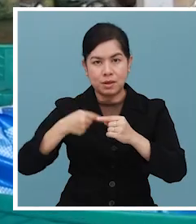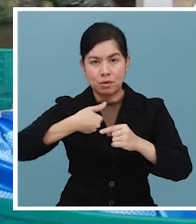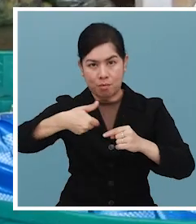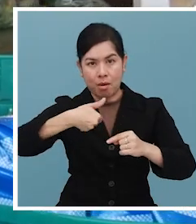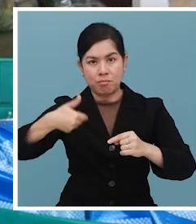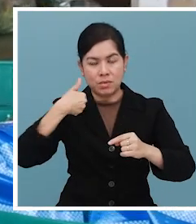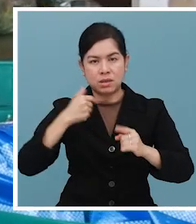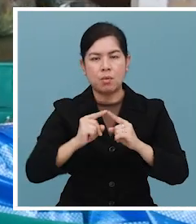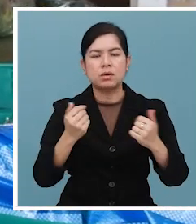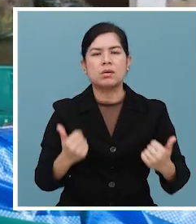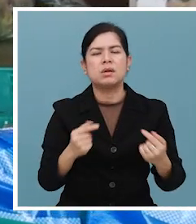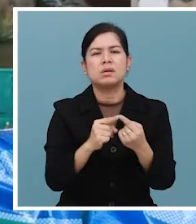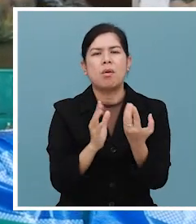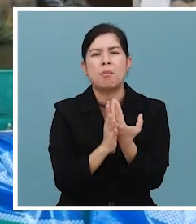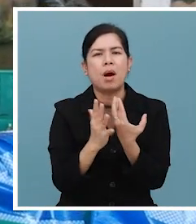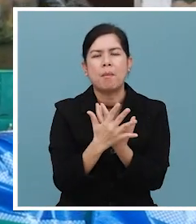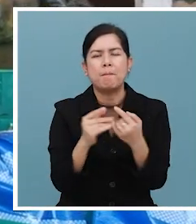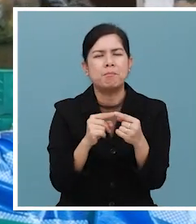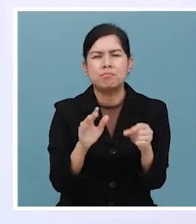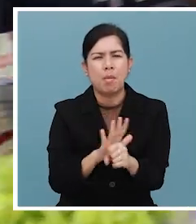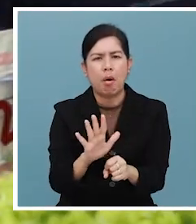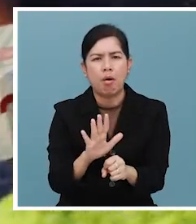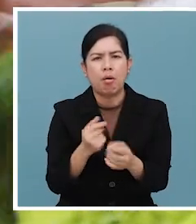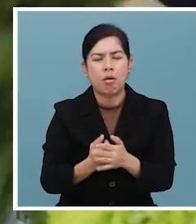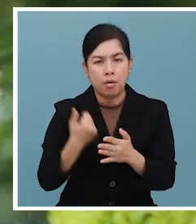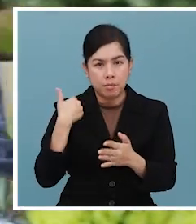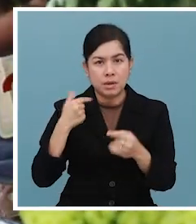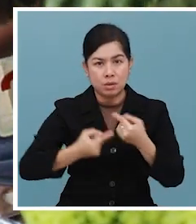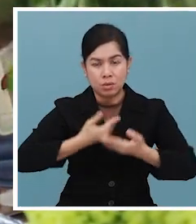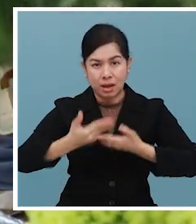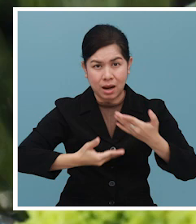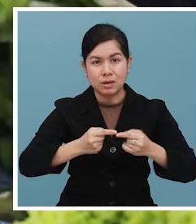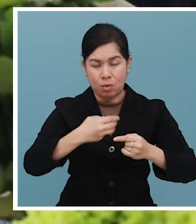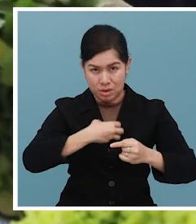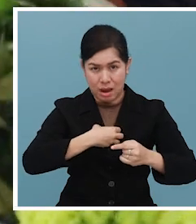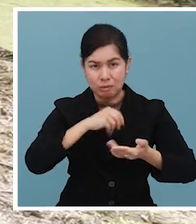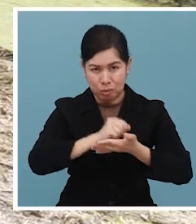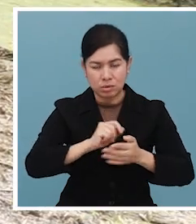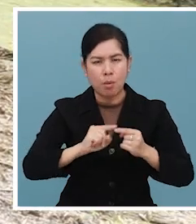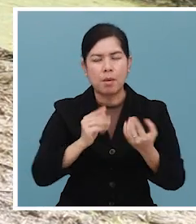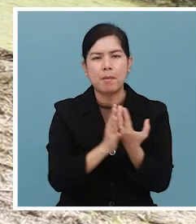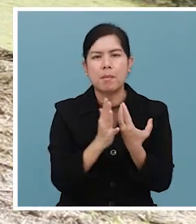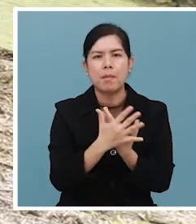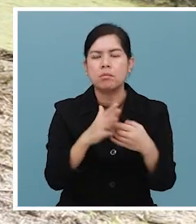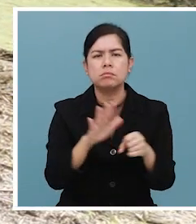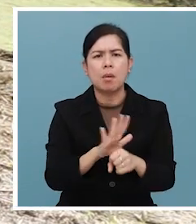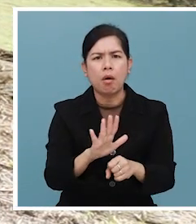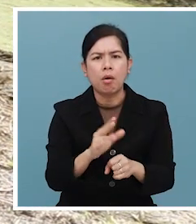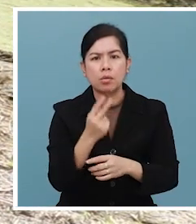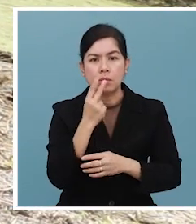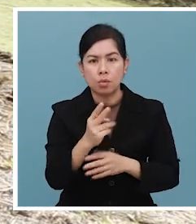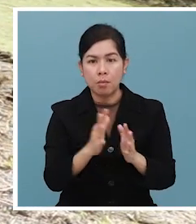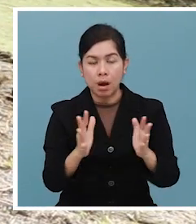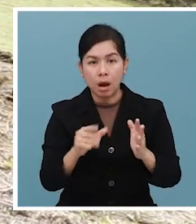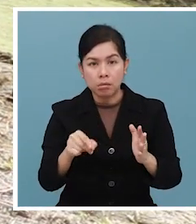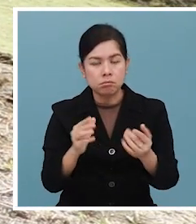ทุกวันนี้ไม่มีผักพออ ย่างนั้นเลย ใช่ ตลาดมีมากกว่าของจะขาย ใช่สำหรับ แล้วอย่างสภาพเนี้ยโอ้โหของไม่